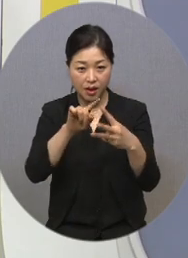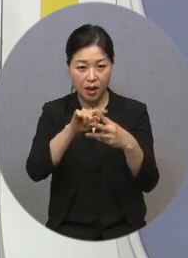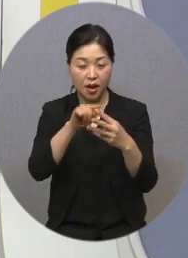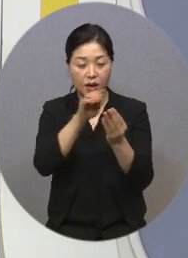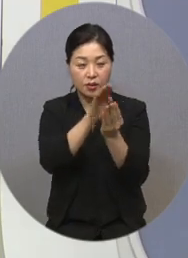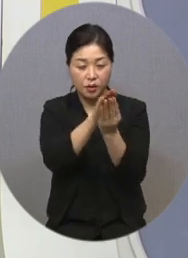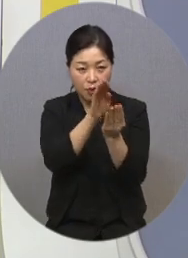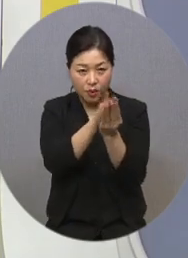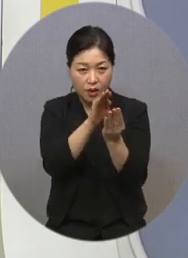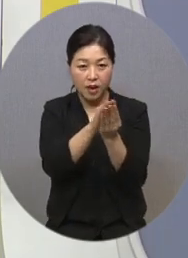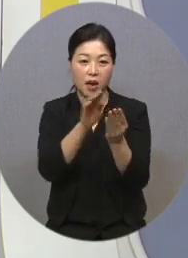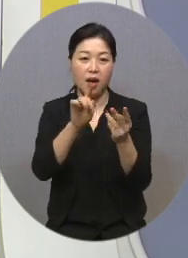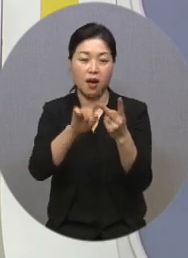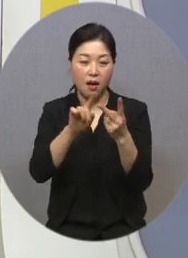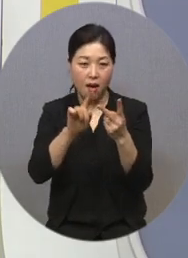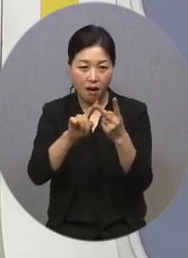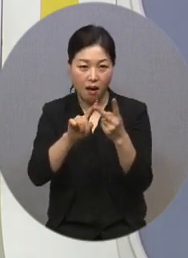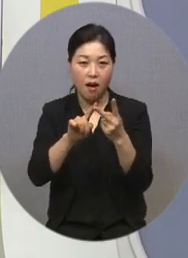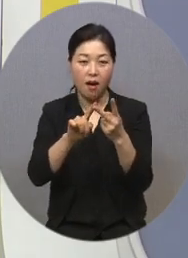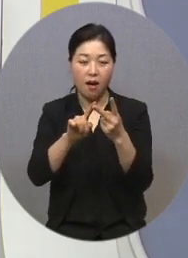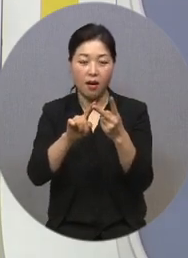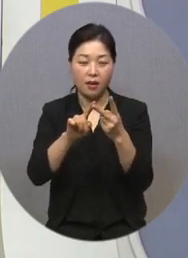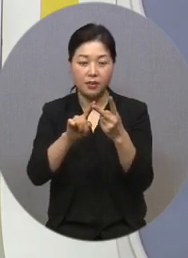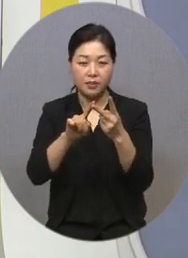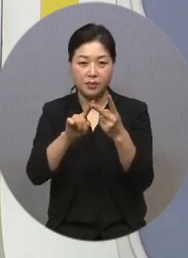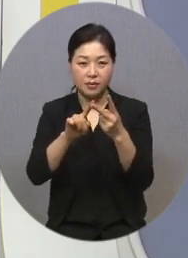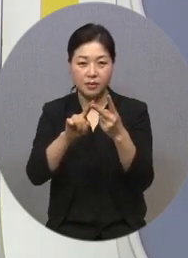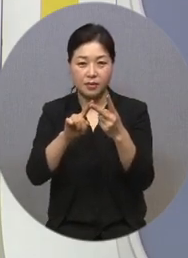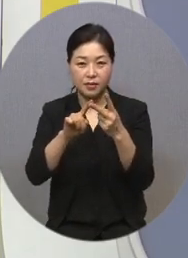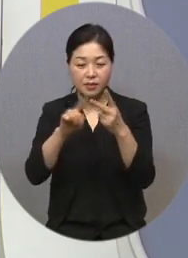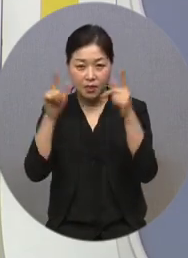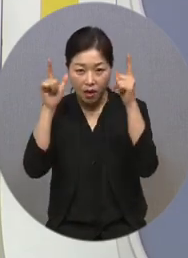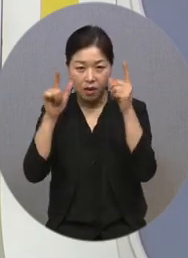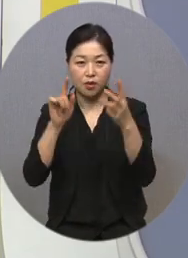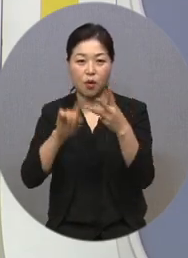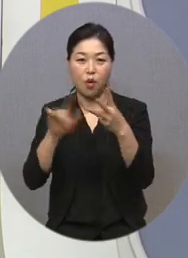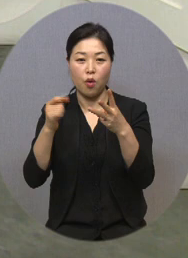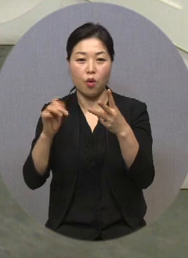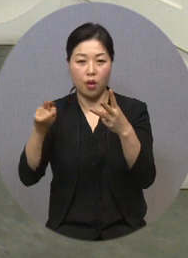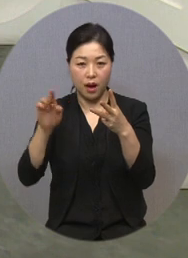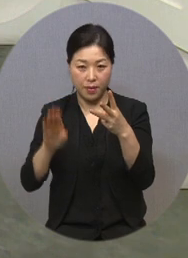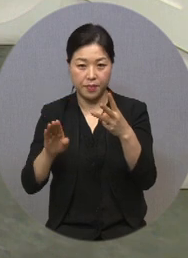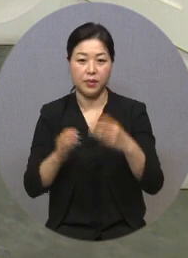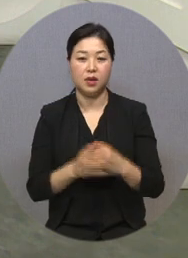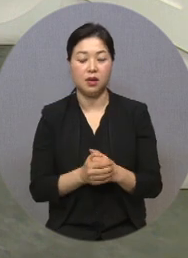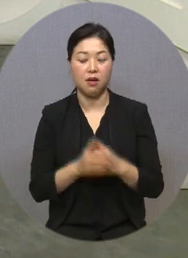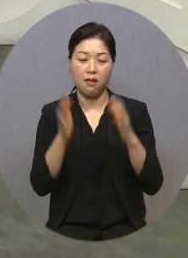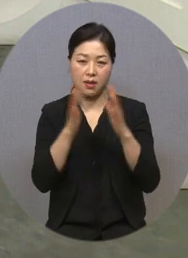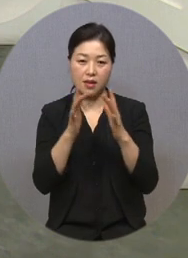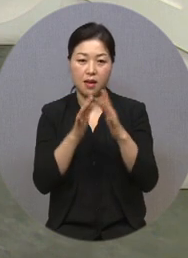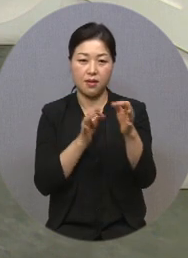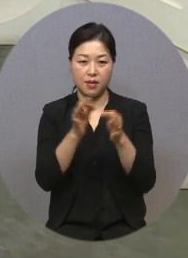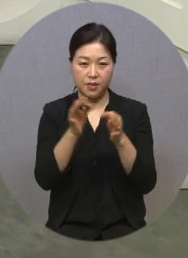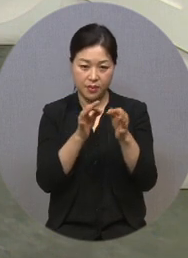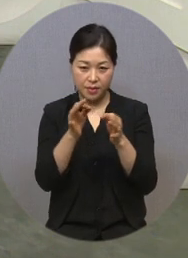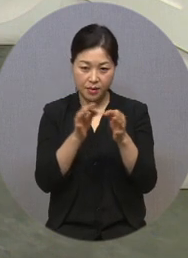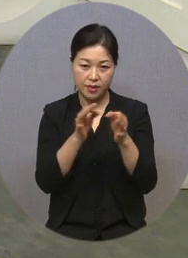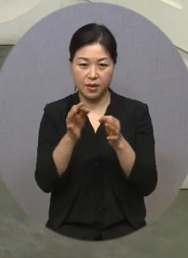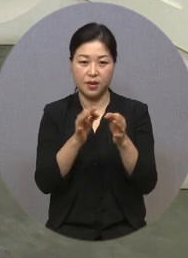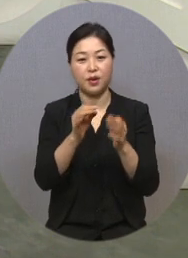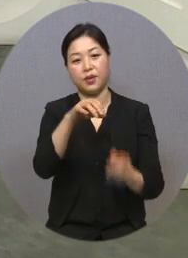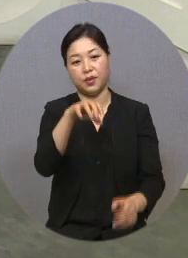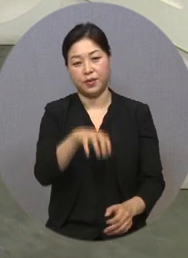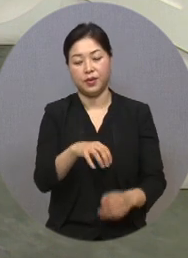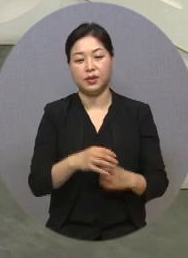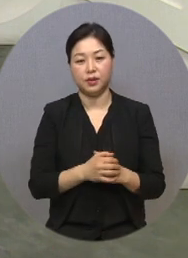맞습니다. 아, 먹고 싶다. 네, 남도장터에는 우리 네. 전라남도 대표 온라인 쇼핑몰이고요. 22개 시군에서 생산된